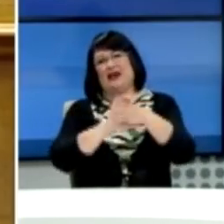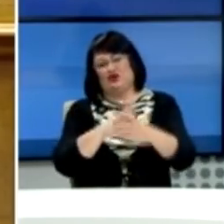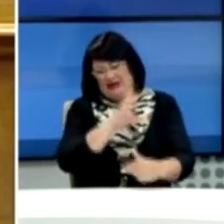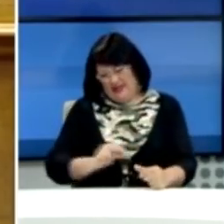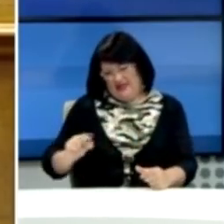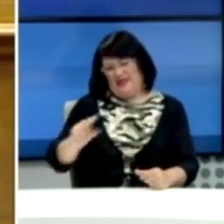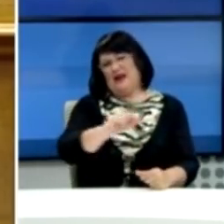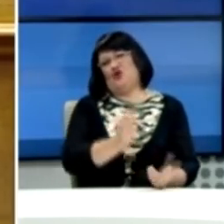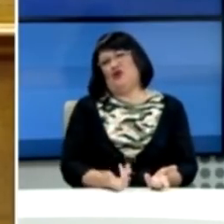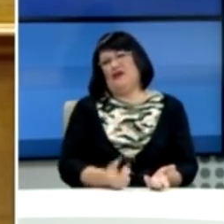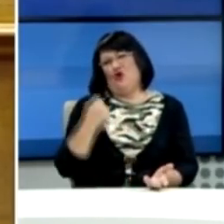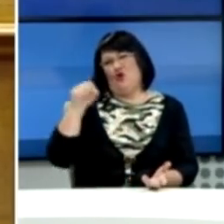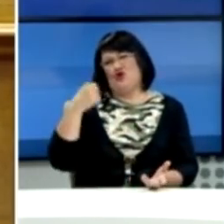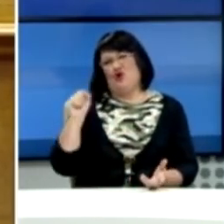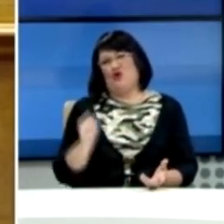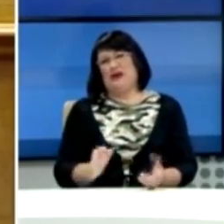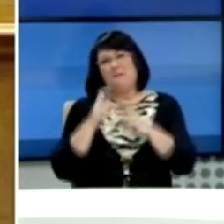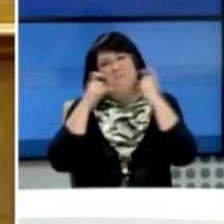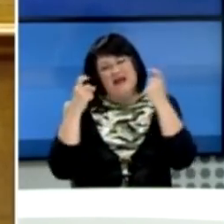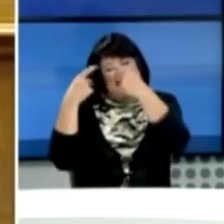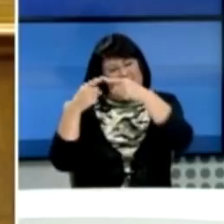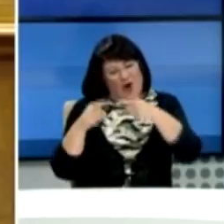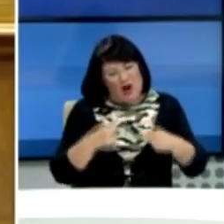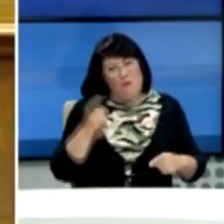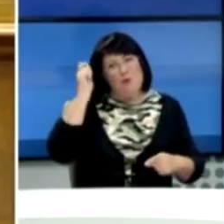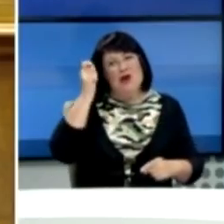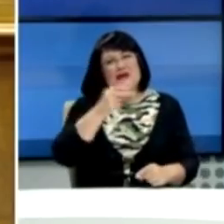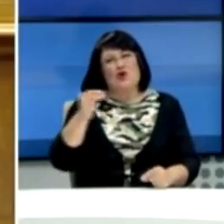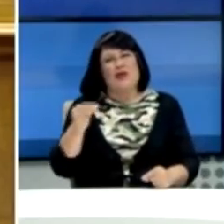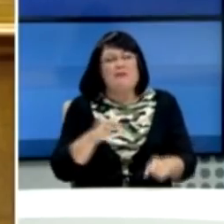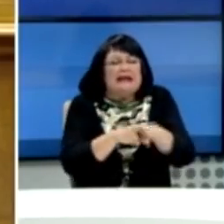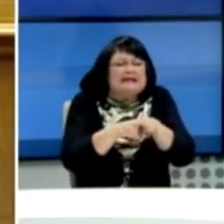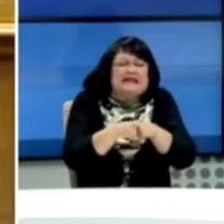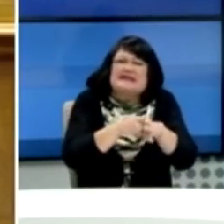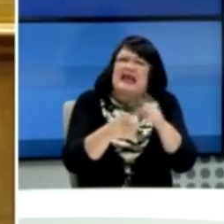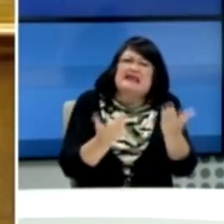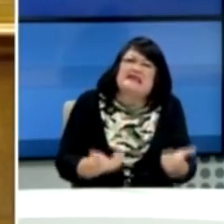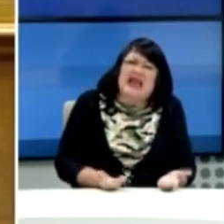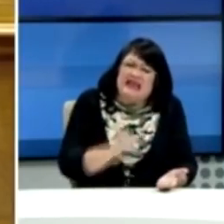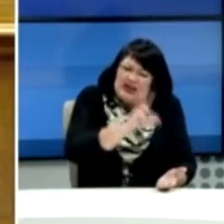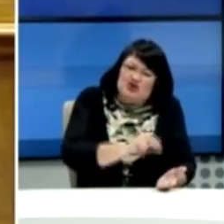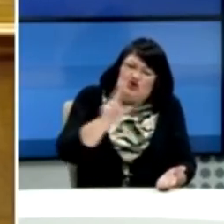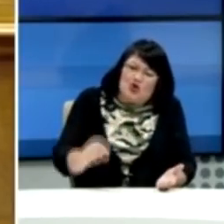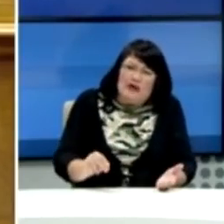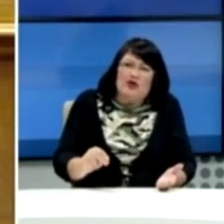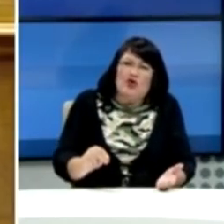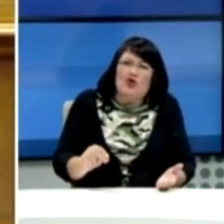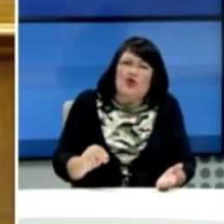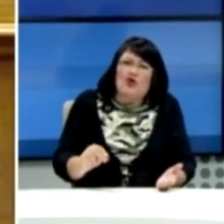άλλα ζητήματα, τέλος πάντων, πολιτικά ζητήματα, από πού και ως πού μπαίνει στο ίδιο τσουβάλι